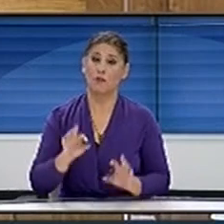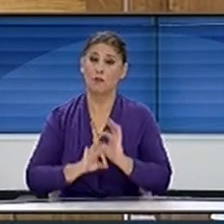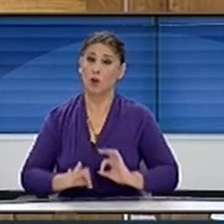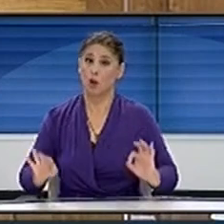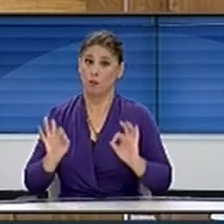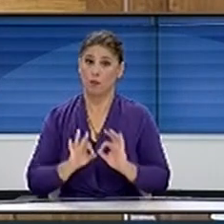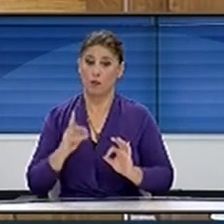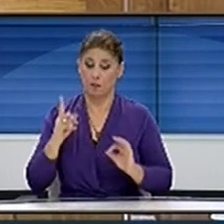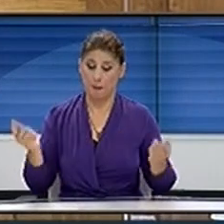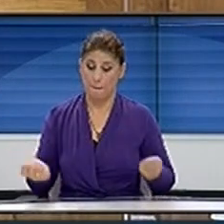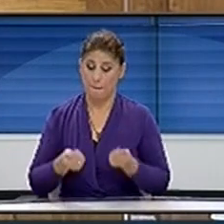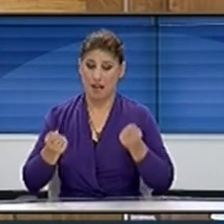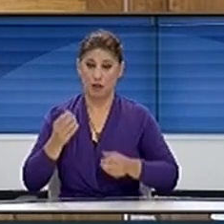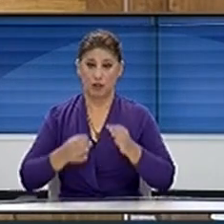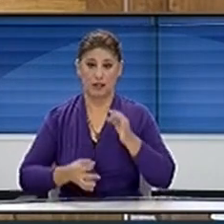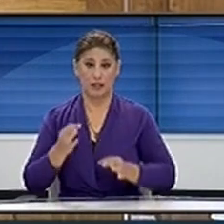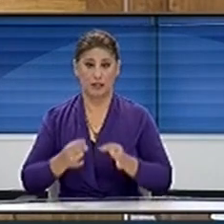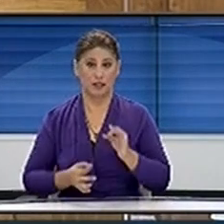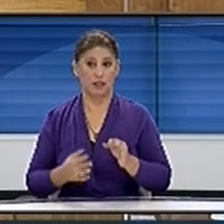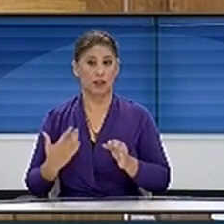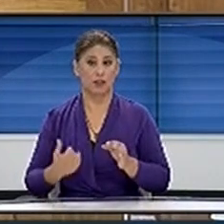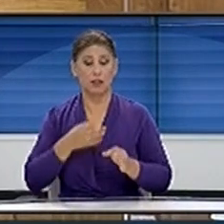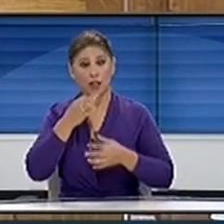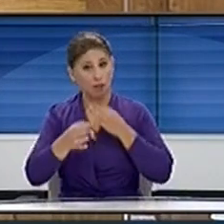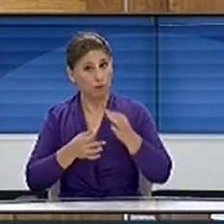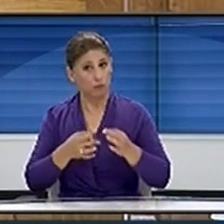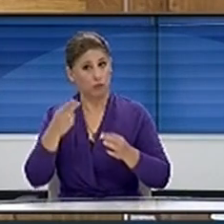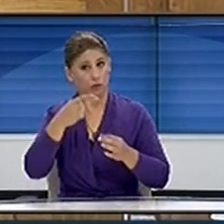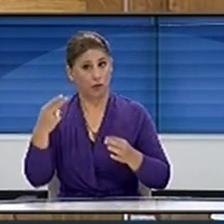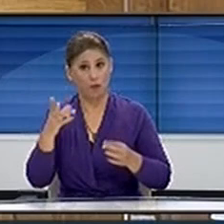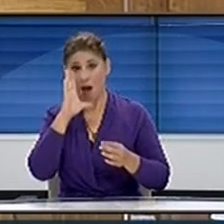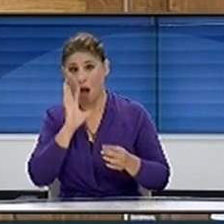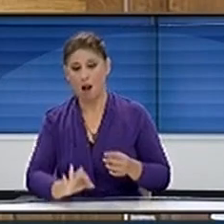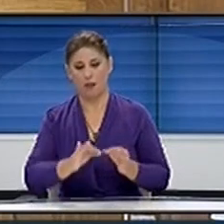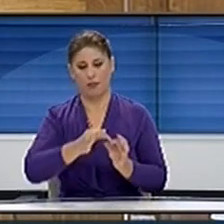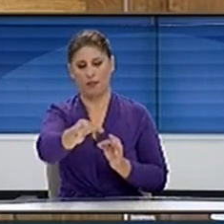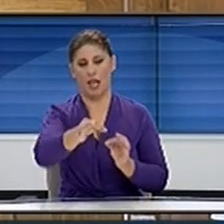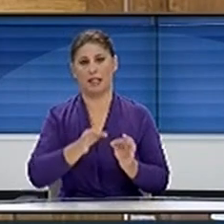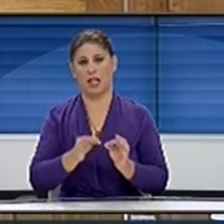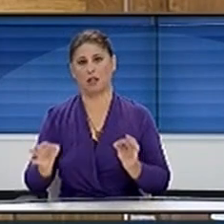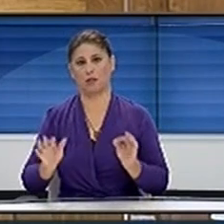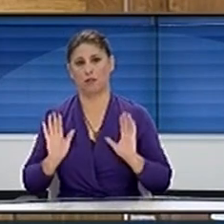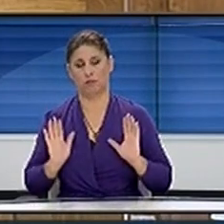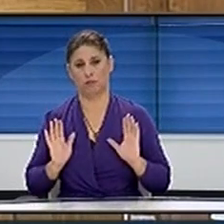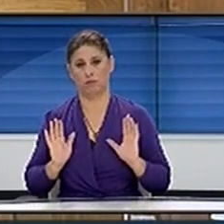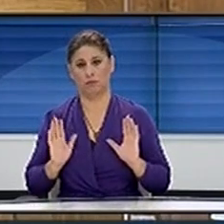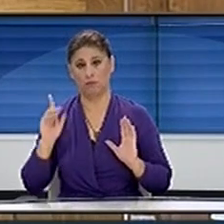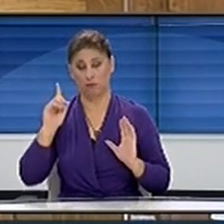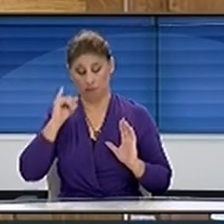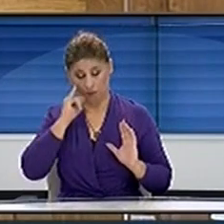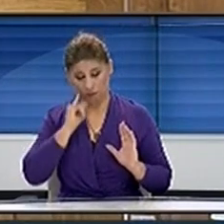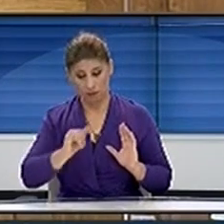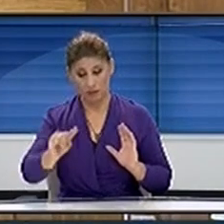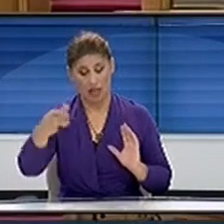προϋπόθεση για μια παραγωγική συζήτηση είναι να τοποθετήσουμε το θέμα καταρχάς στις αληθινές του διαστάσεις, ώστε μια